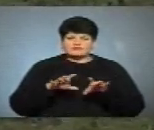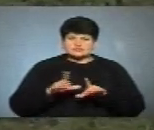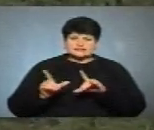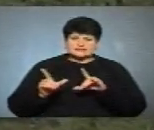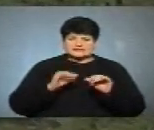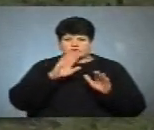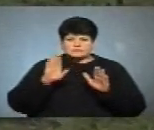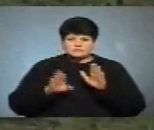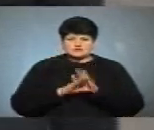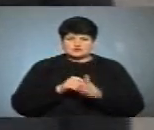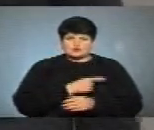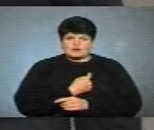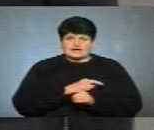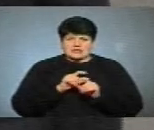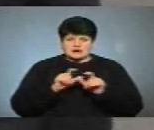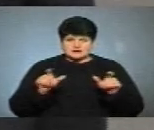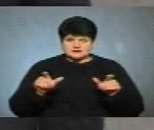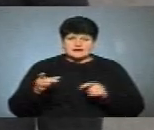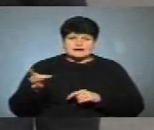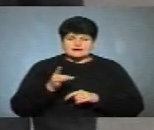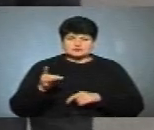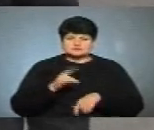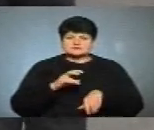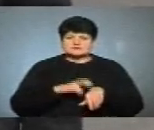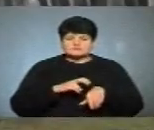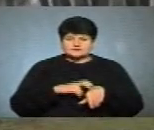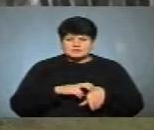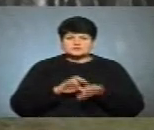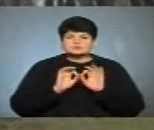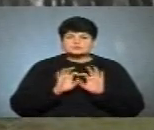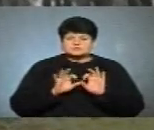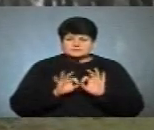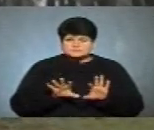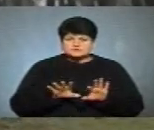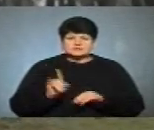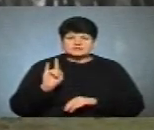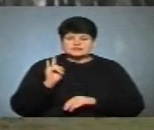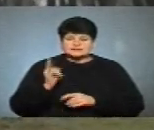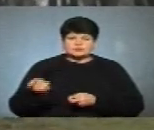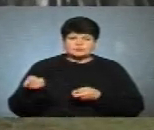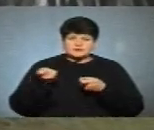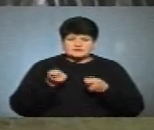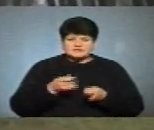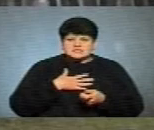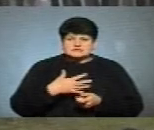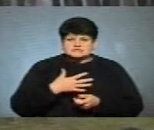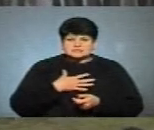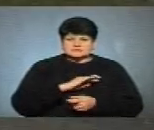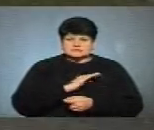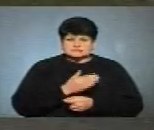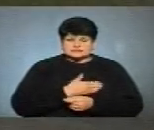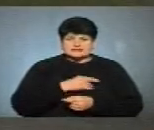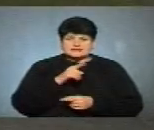до Підволочиської лікарні. Районний педіатр Богдан Комаренець розповідає, дитину привезли із задишкою.